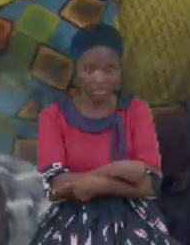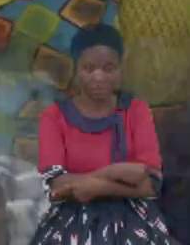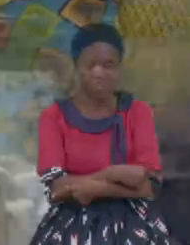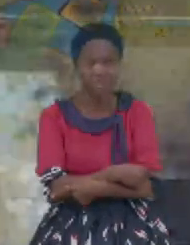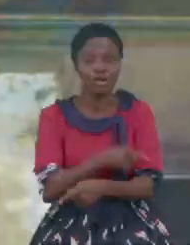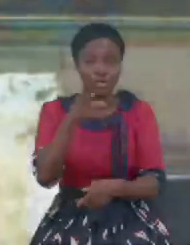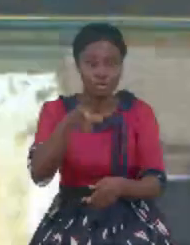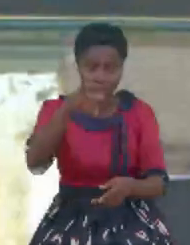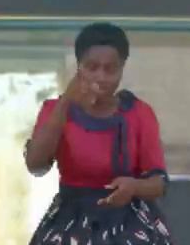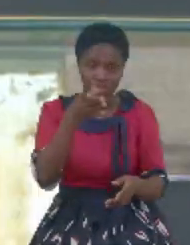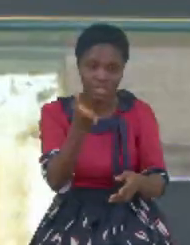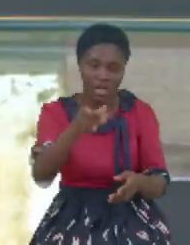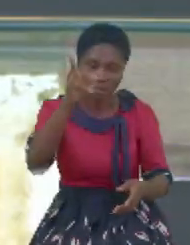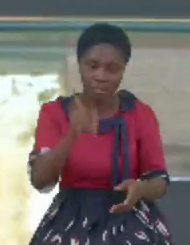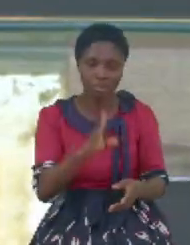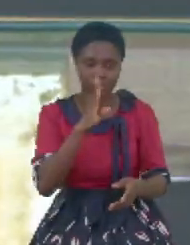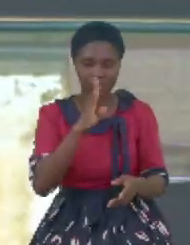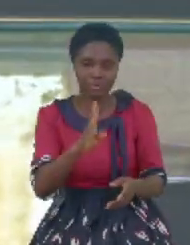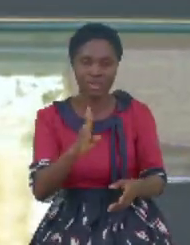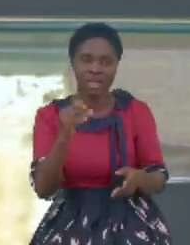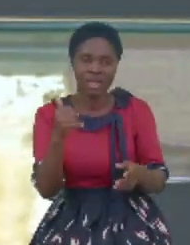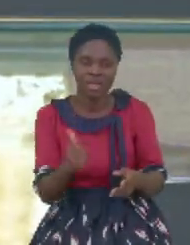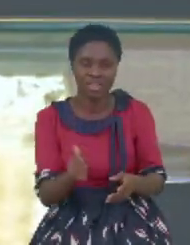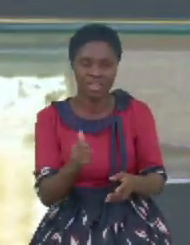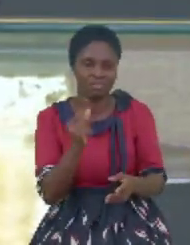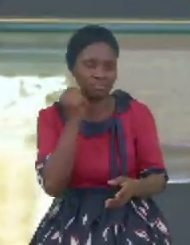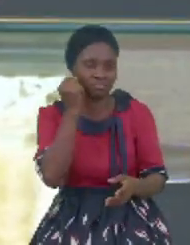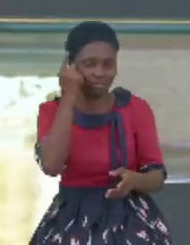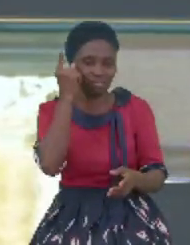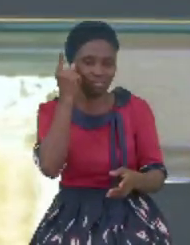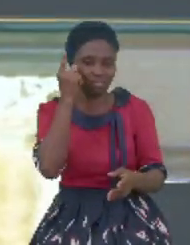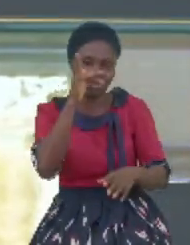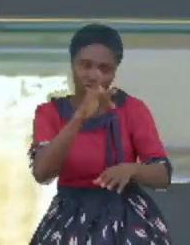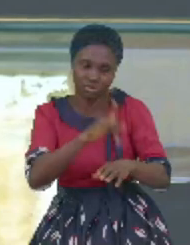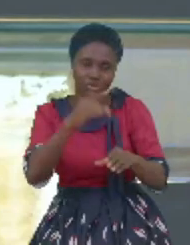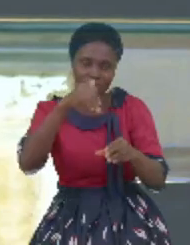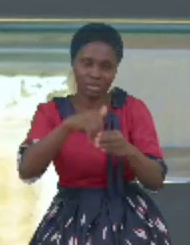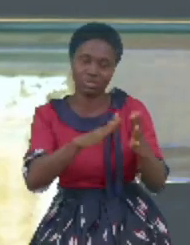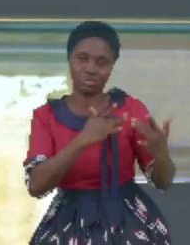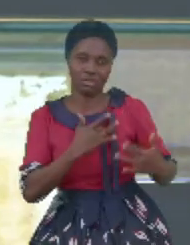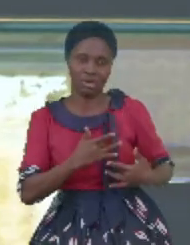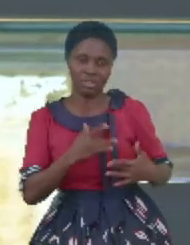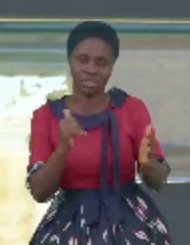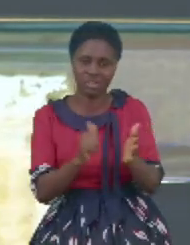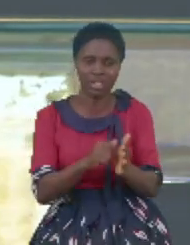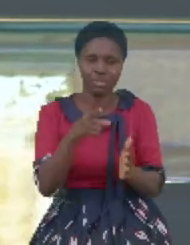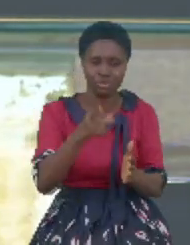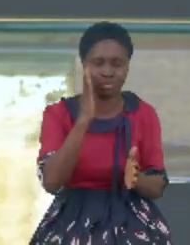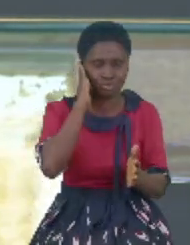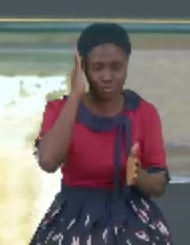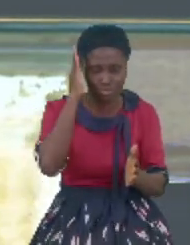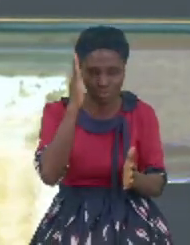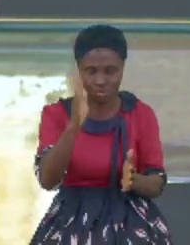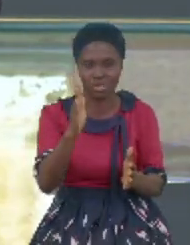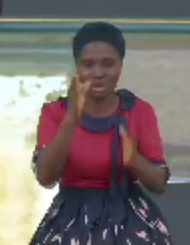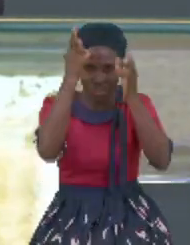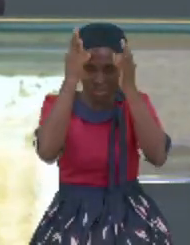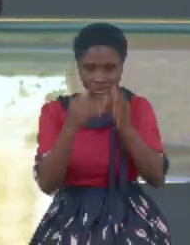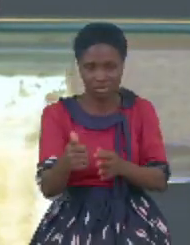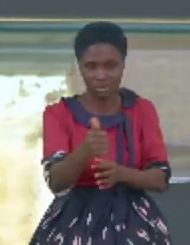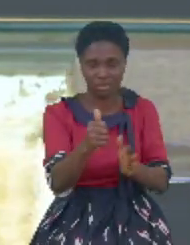ait un réveil dans ton cœur. Tu te réveilles et tu dis, je ne vais pas demeurer où je